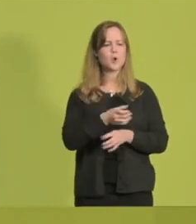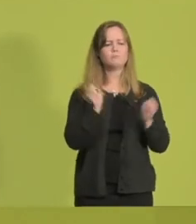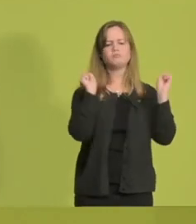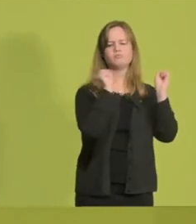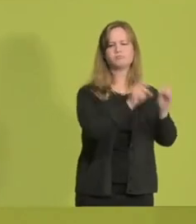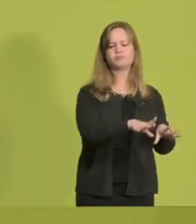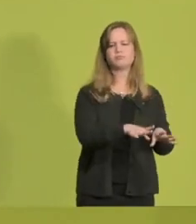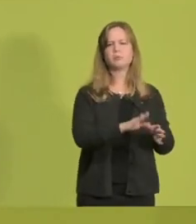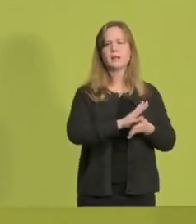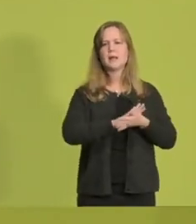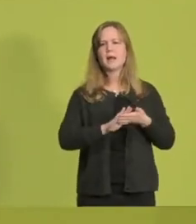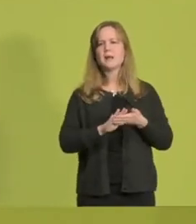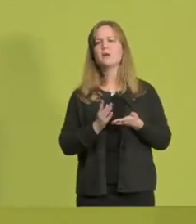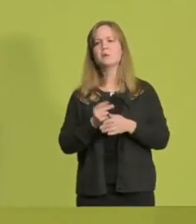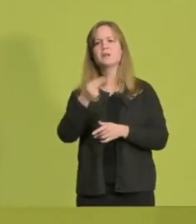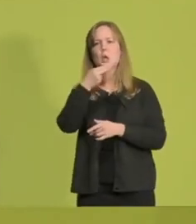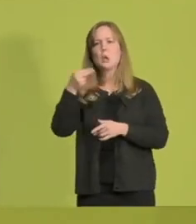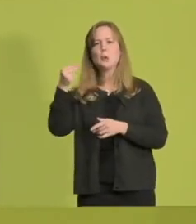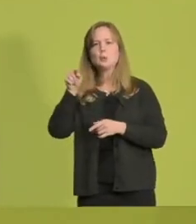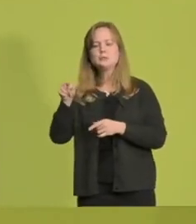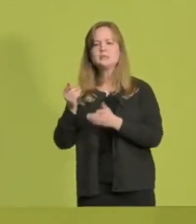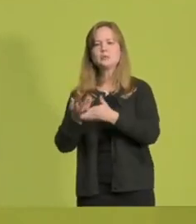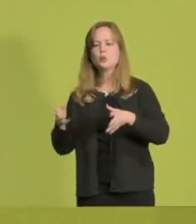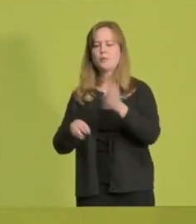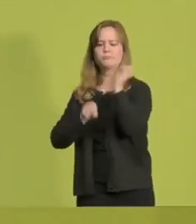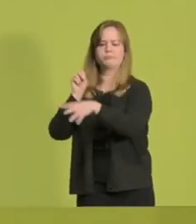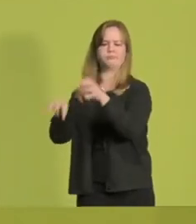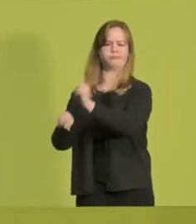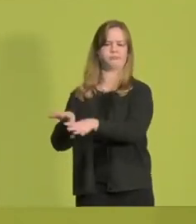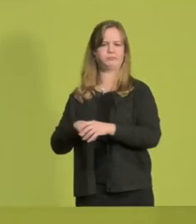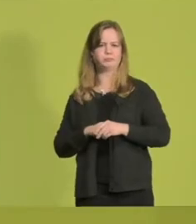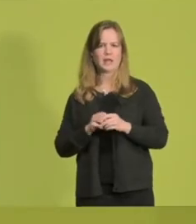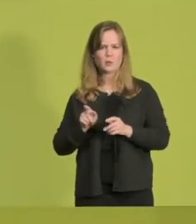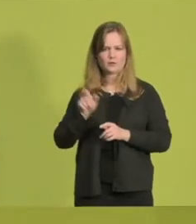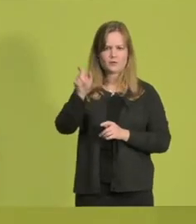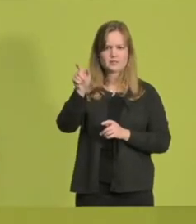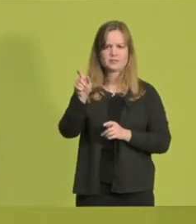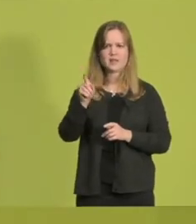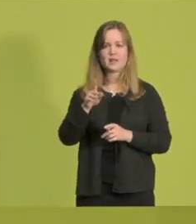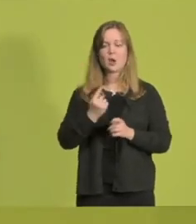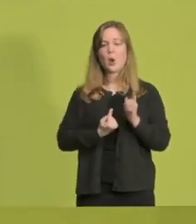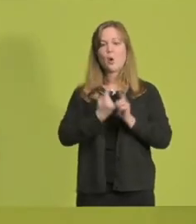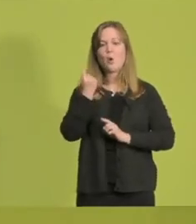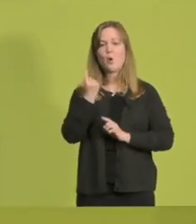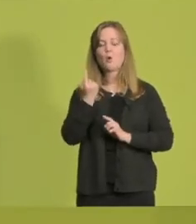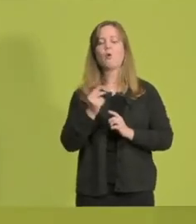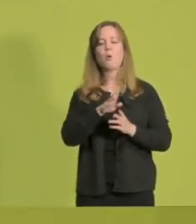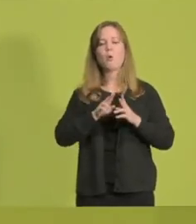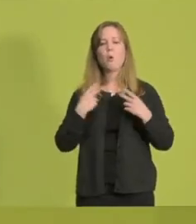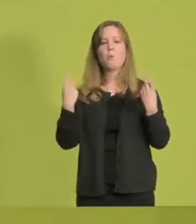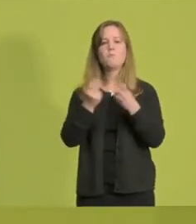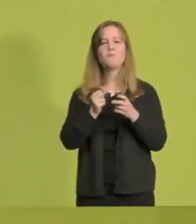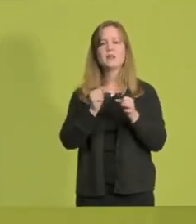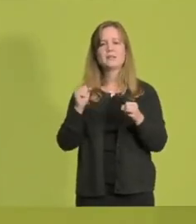einfach dann in einer Tongrube in Hünxe zum Beispiel landet. Und wir hatten in Nordrhein-Westfalen eine Stabsstelle Umweltkriminalität. Da ist engagierte